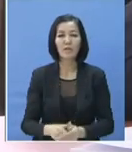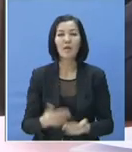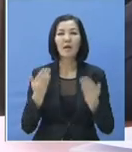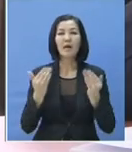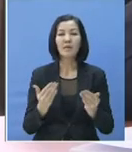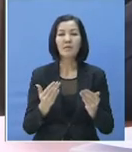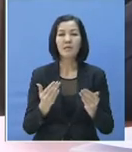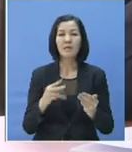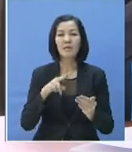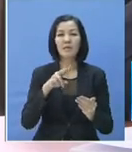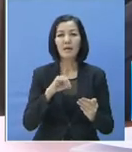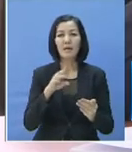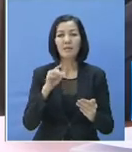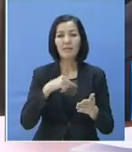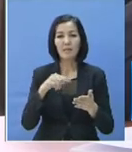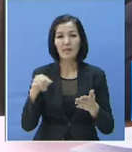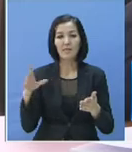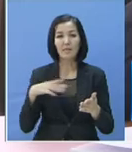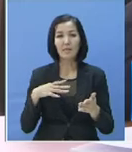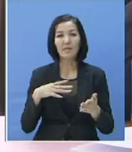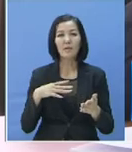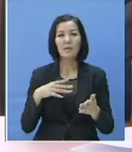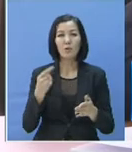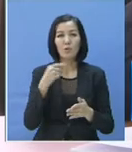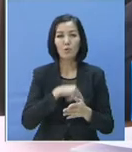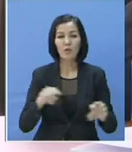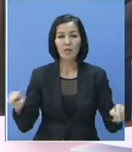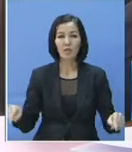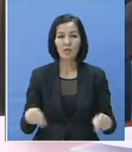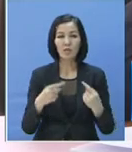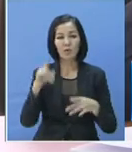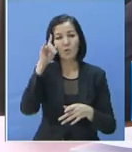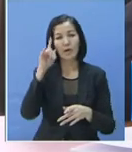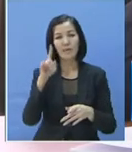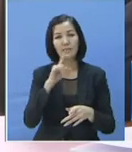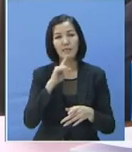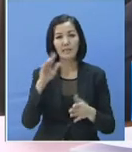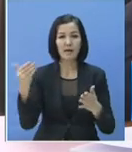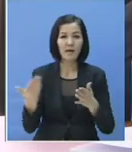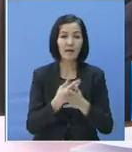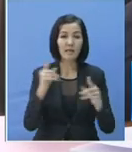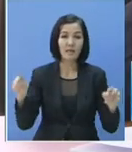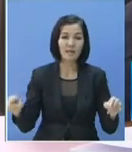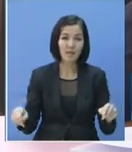алып жатқан реформа бұл рухани жаңғыру, яғни қазақтықты қайтадан